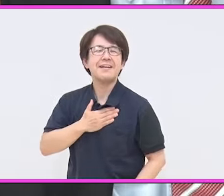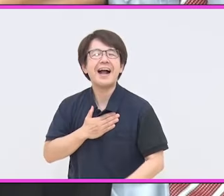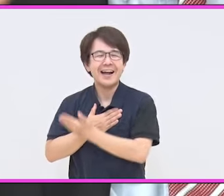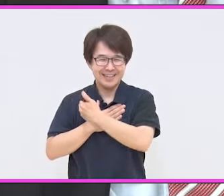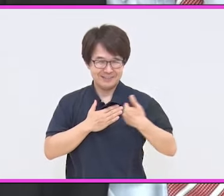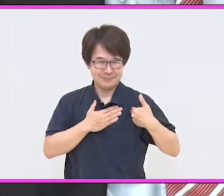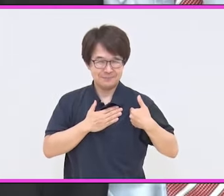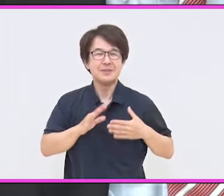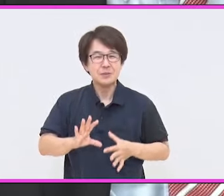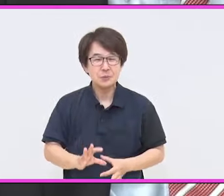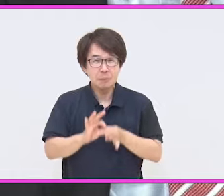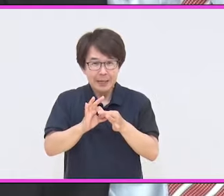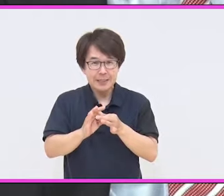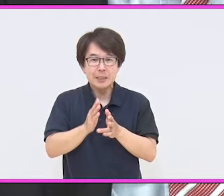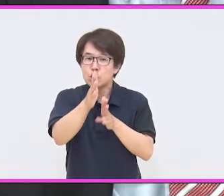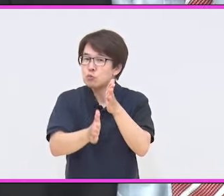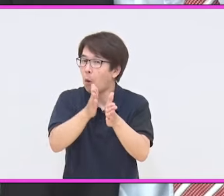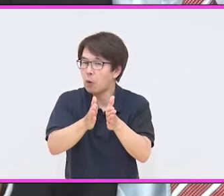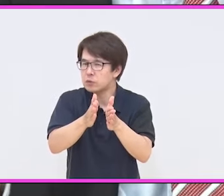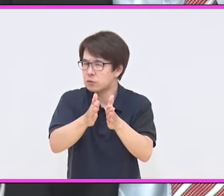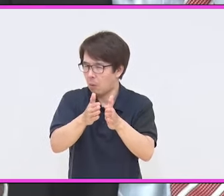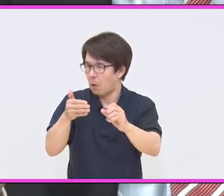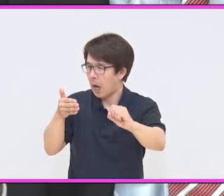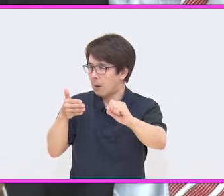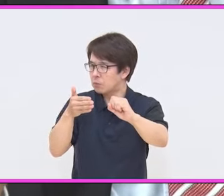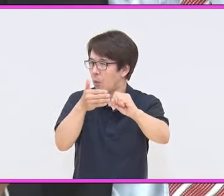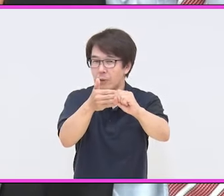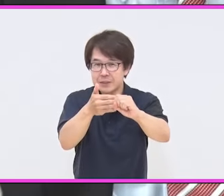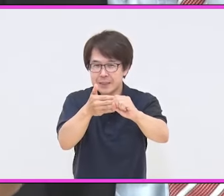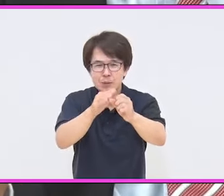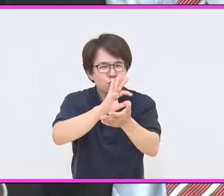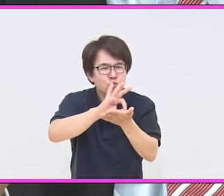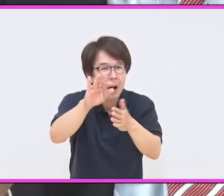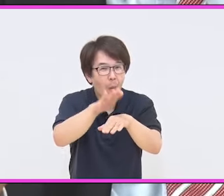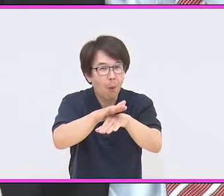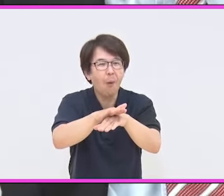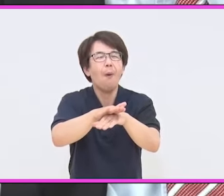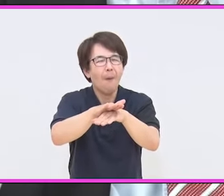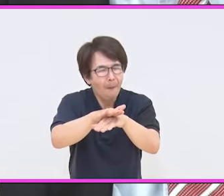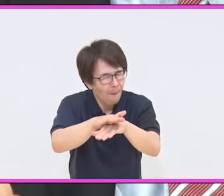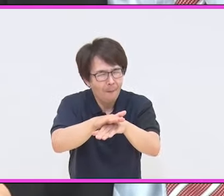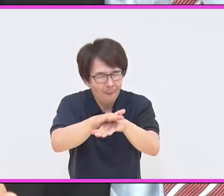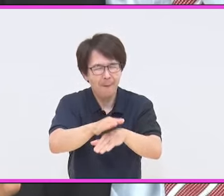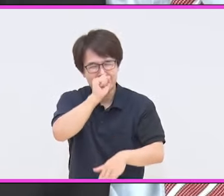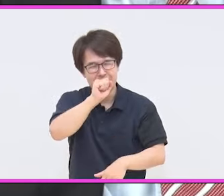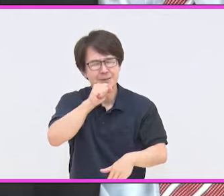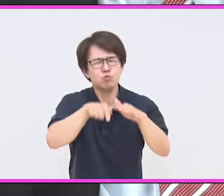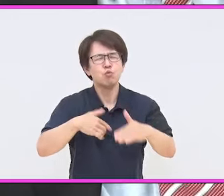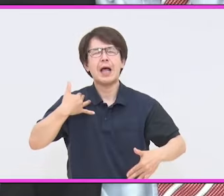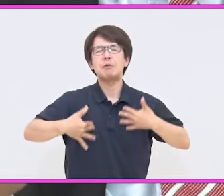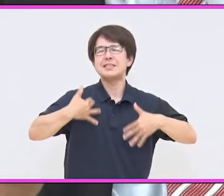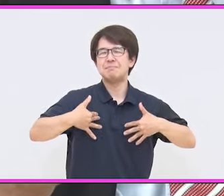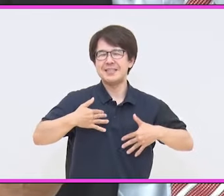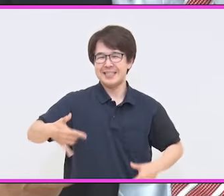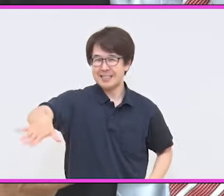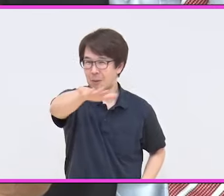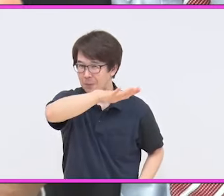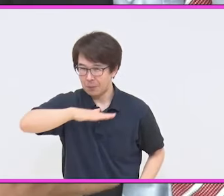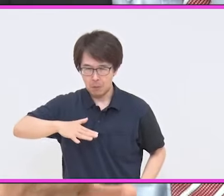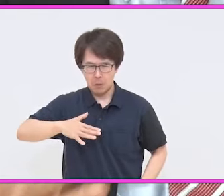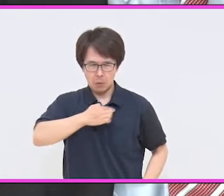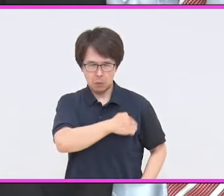あスポーツのこのアプローチっていうのはすごくいいな、楽しみながら人の意識を変えて社会も変え